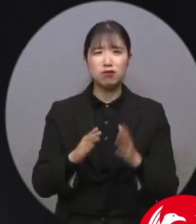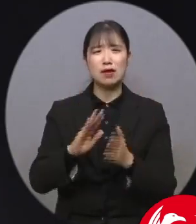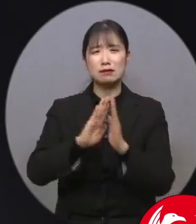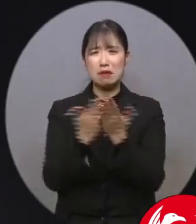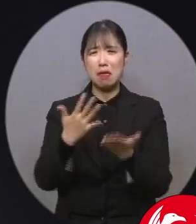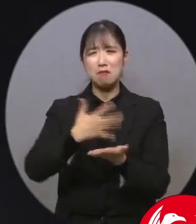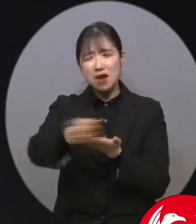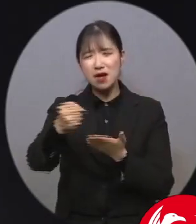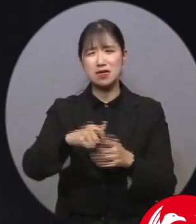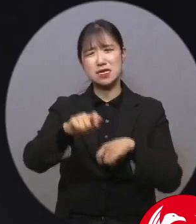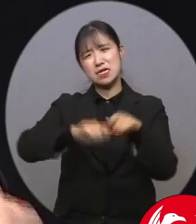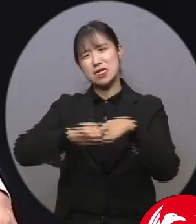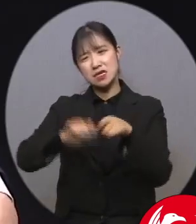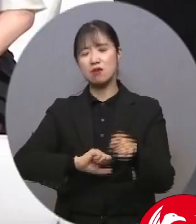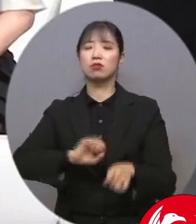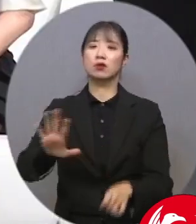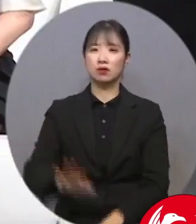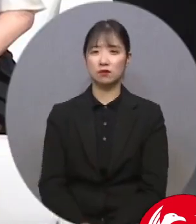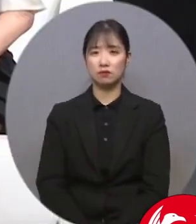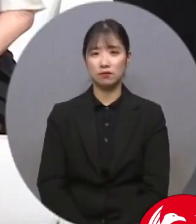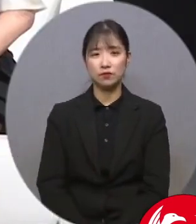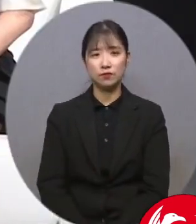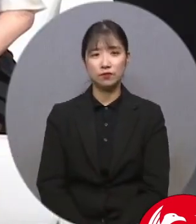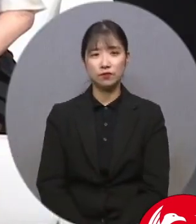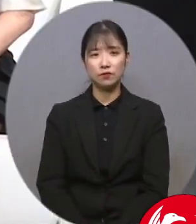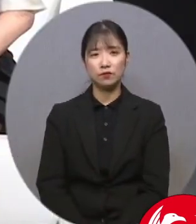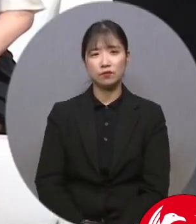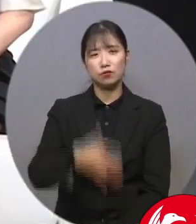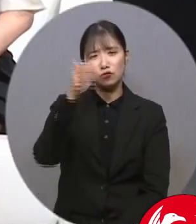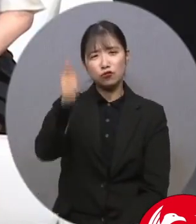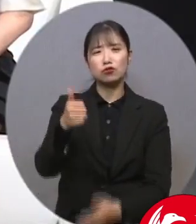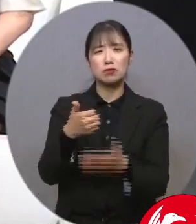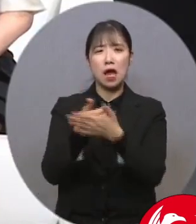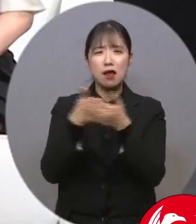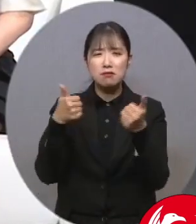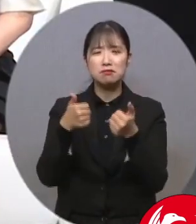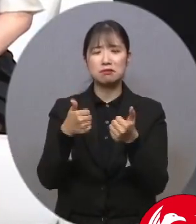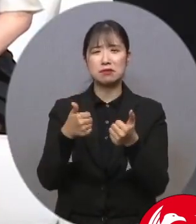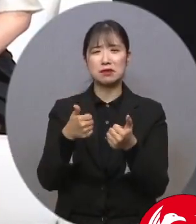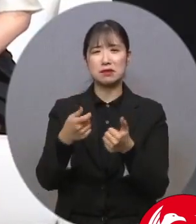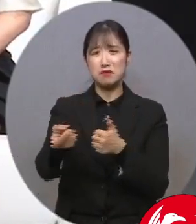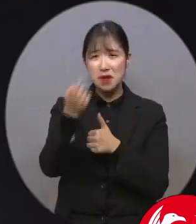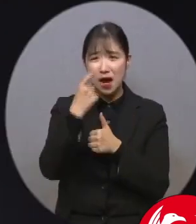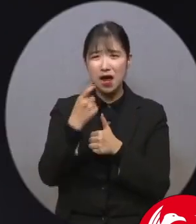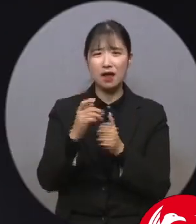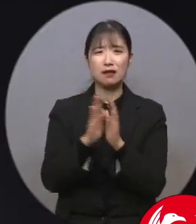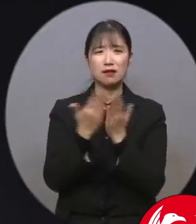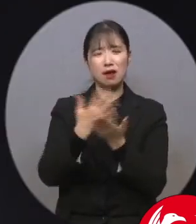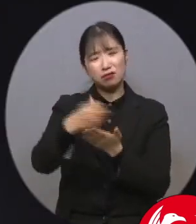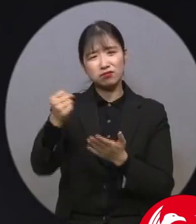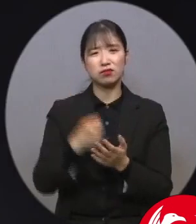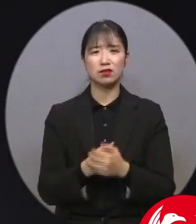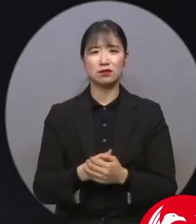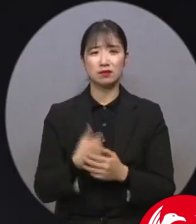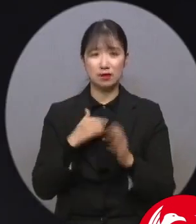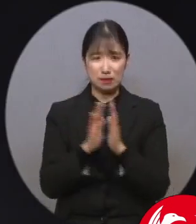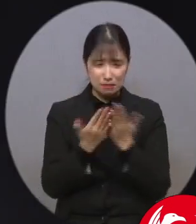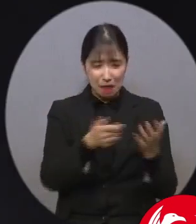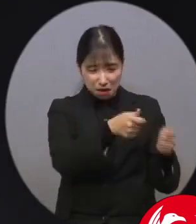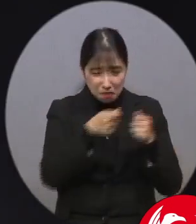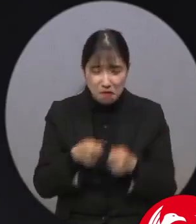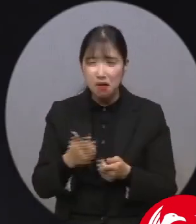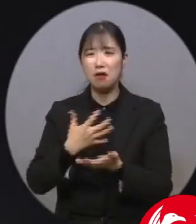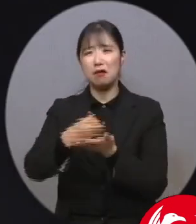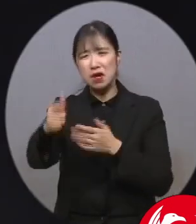뺏어가지고 찢어버리는 거예요. 그 주인 아저씨한테 들키면 책 받아가지고. 그럼 내가 책만 구해놓으면